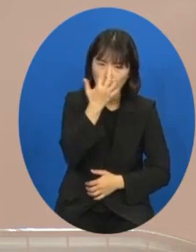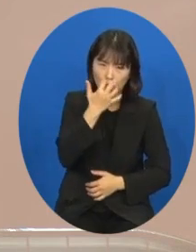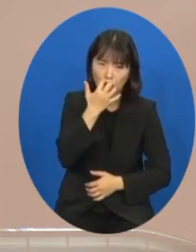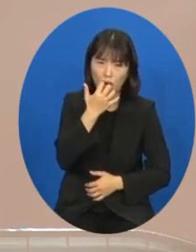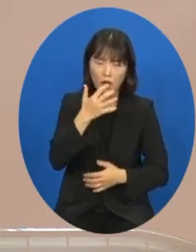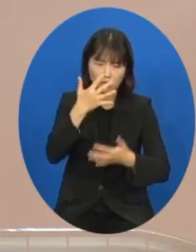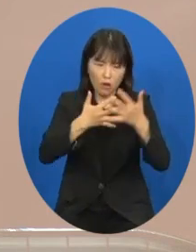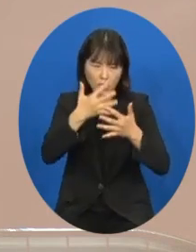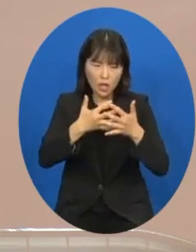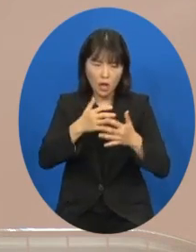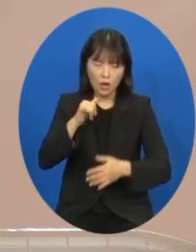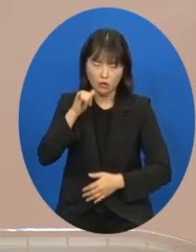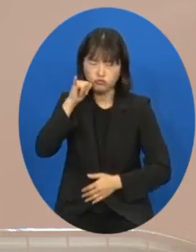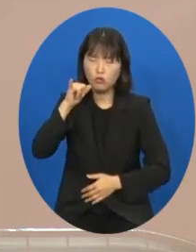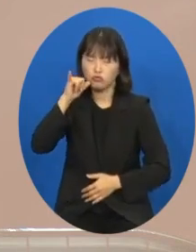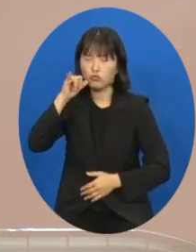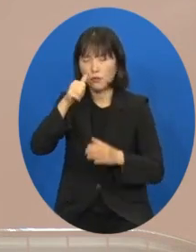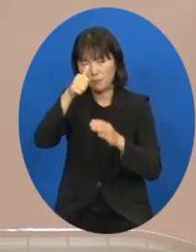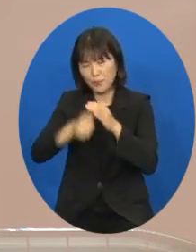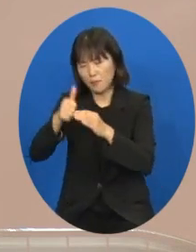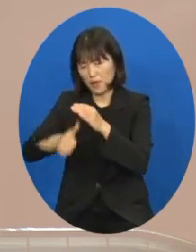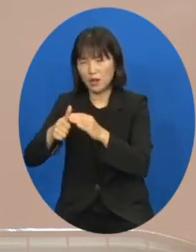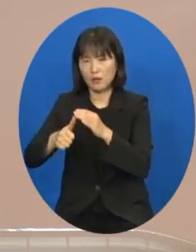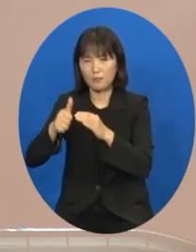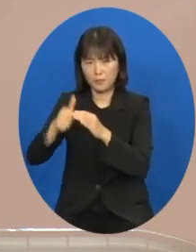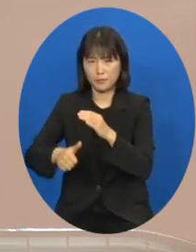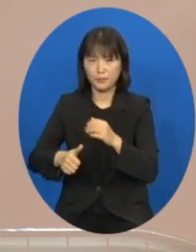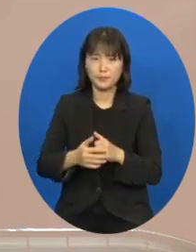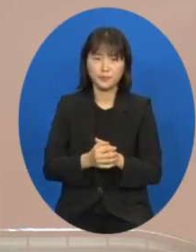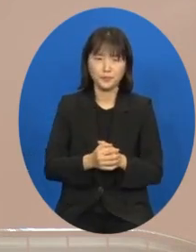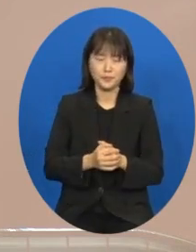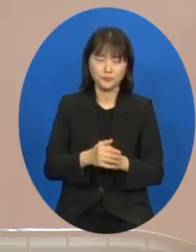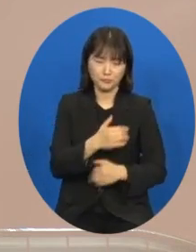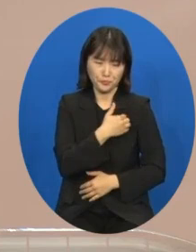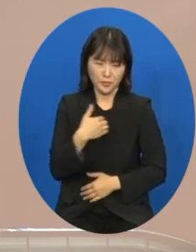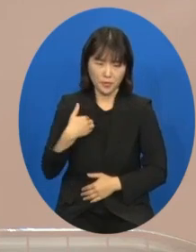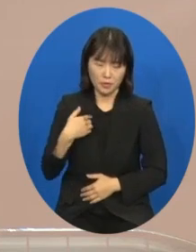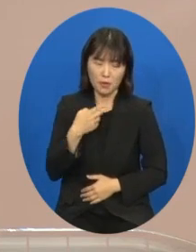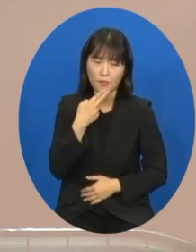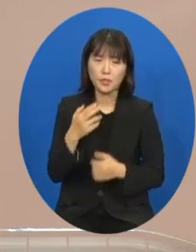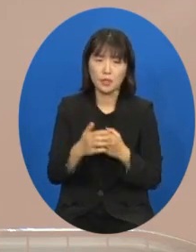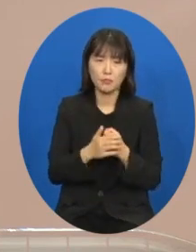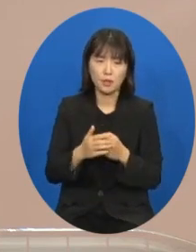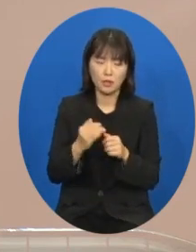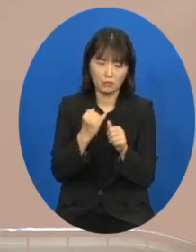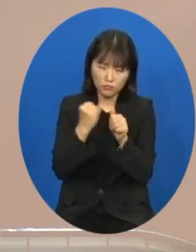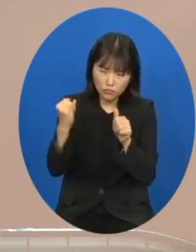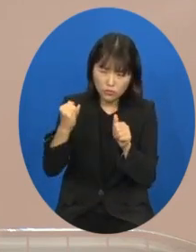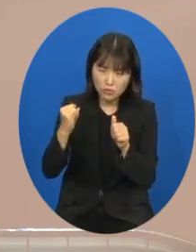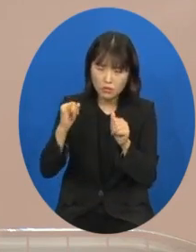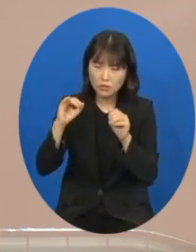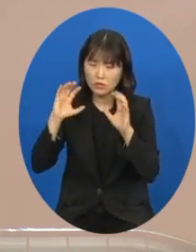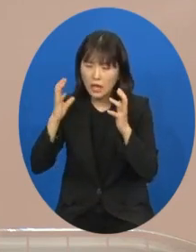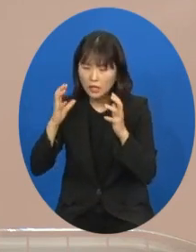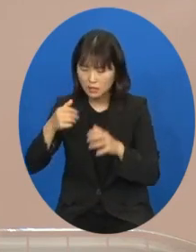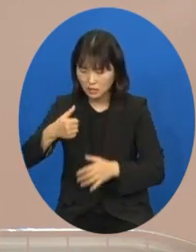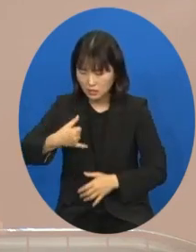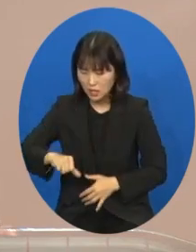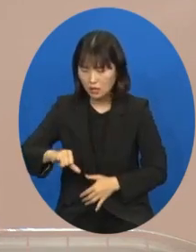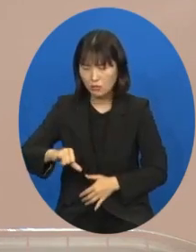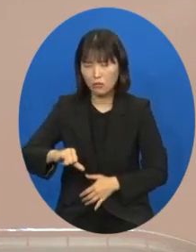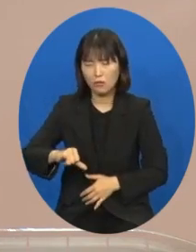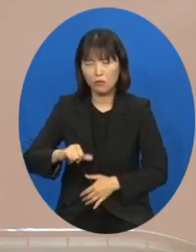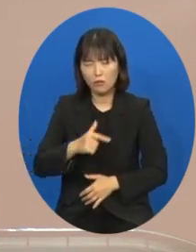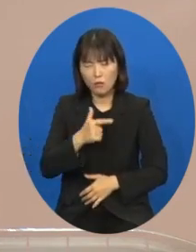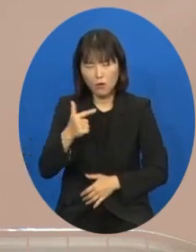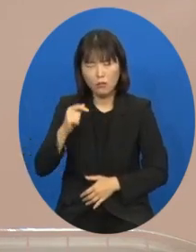중독에 빠졌어요. 만족이 없으니까. 그 사모님이나 아이들은 얼마나 비참했겠습니까? 당신이 그렇게